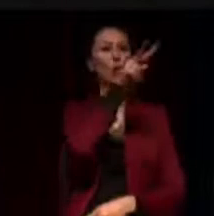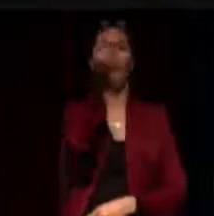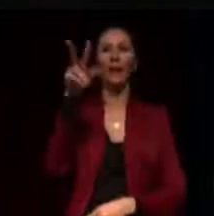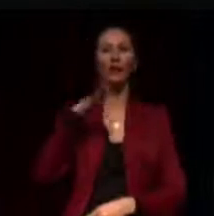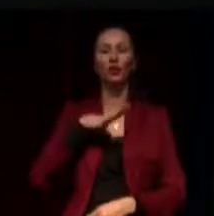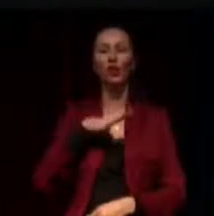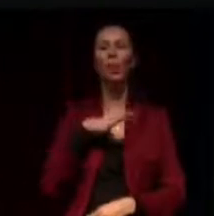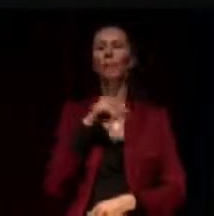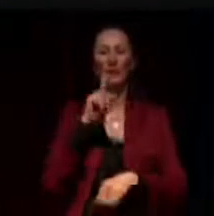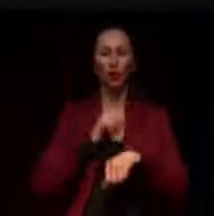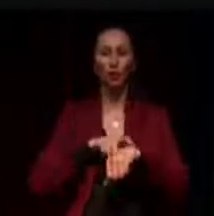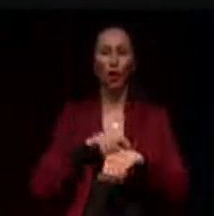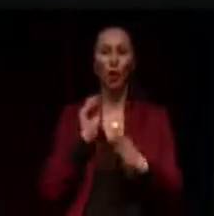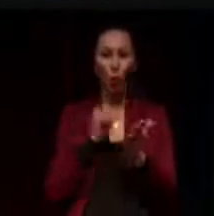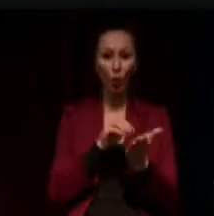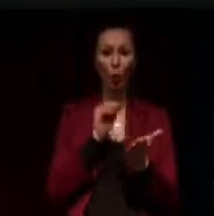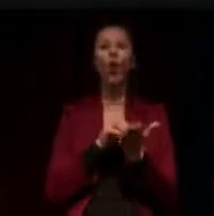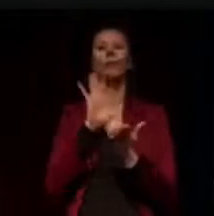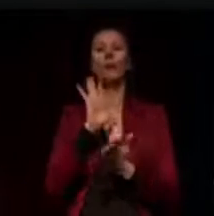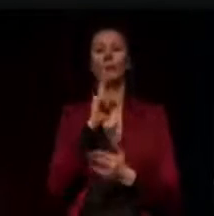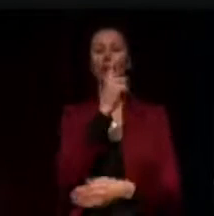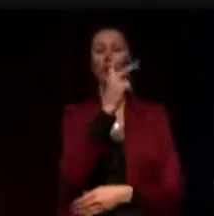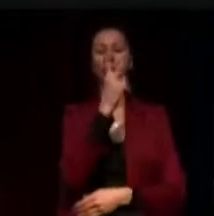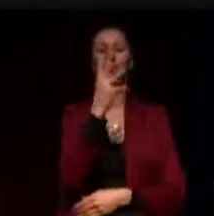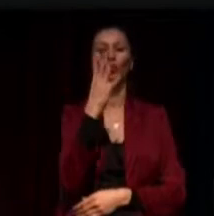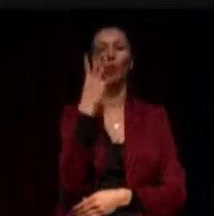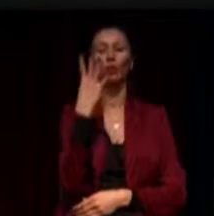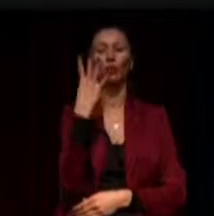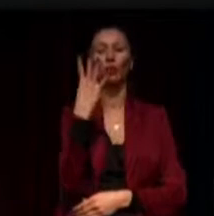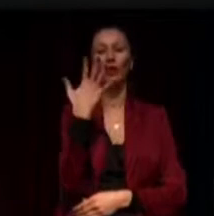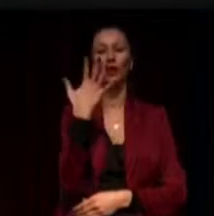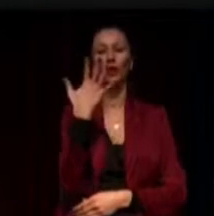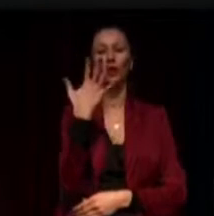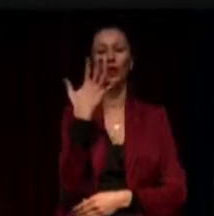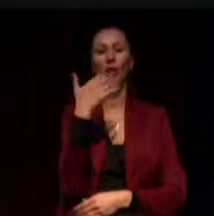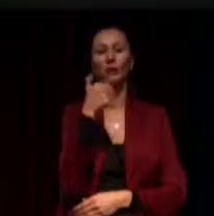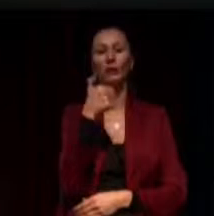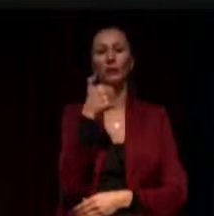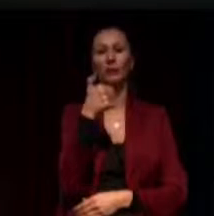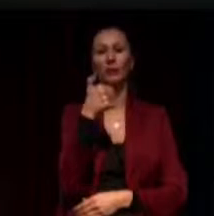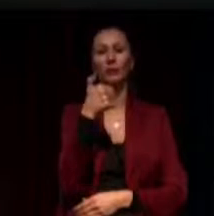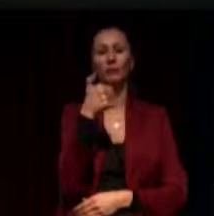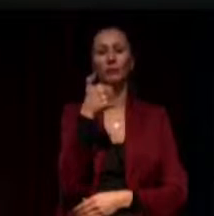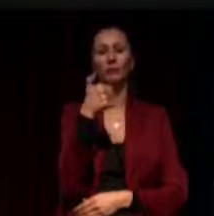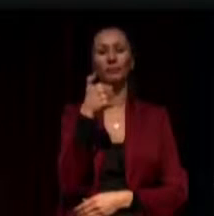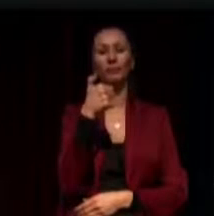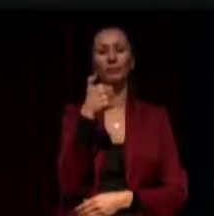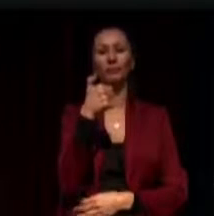ki bir süre koyalım mı koymayalım. 1, 2, 3, 4, 5, 6,